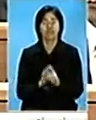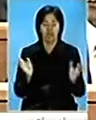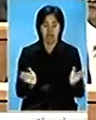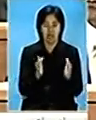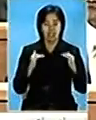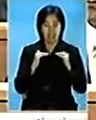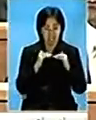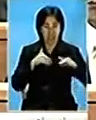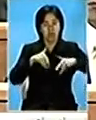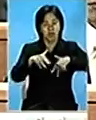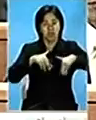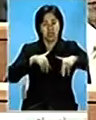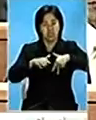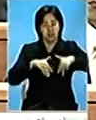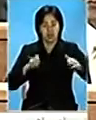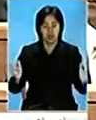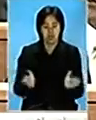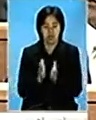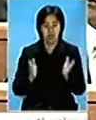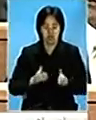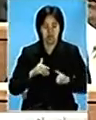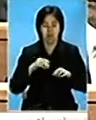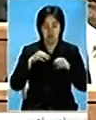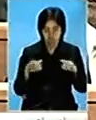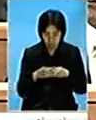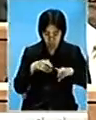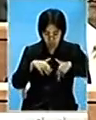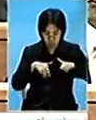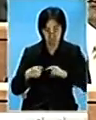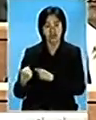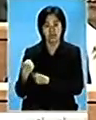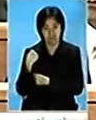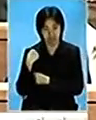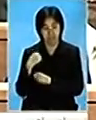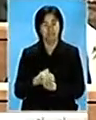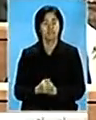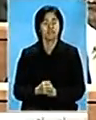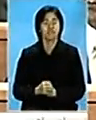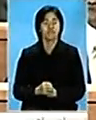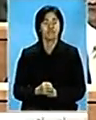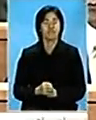รีภาพและส่งเสริมความเข้มแข็งของภาคประชาชน